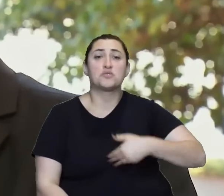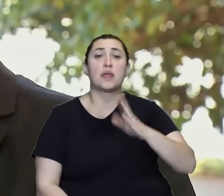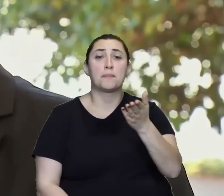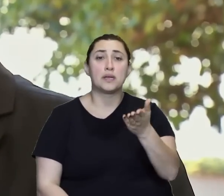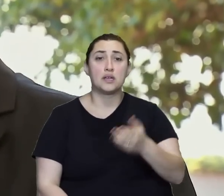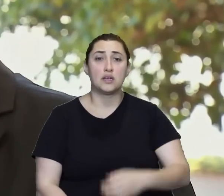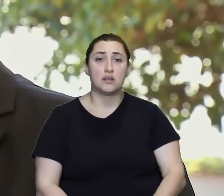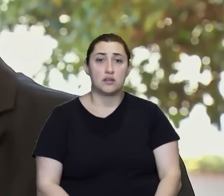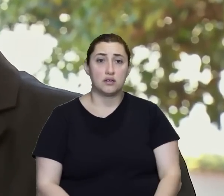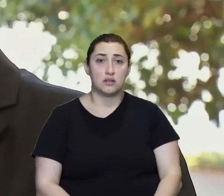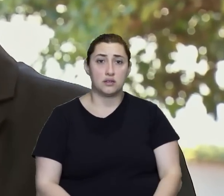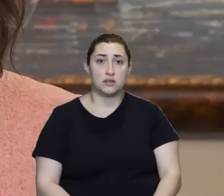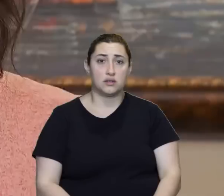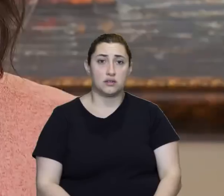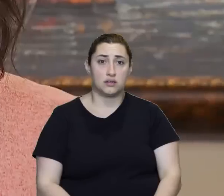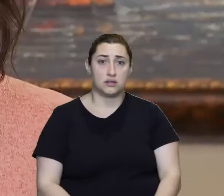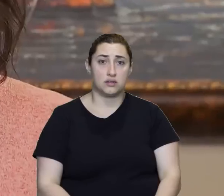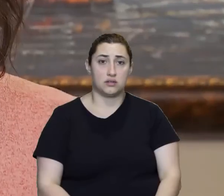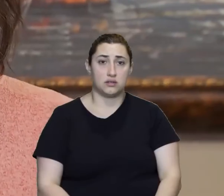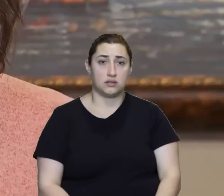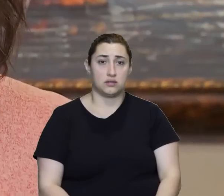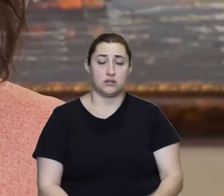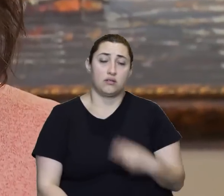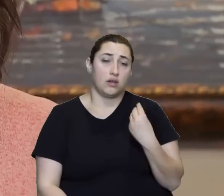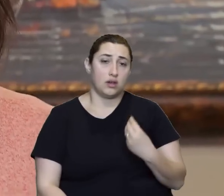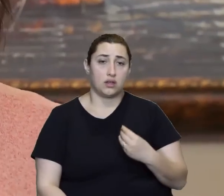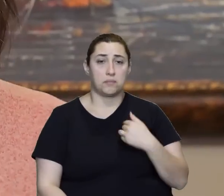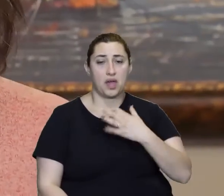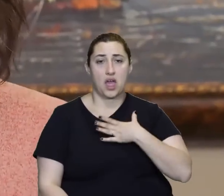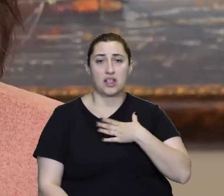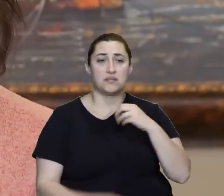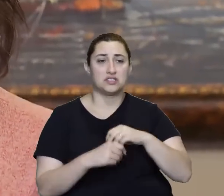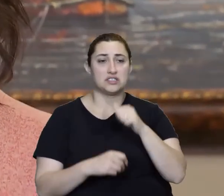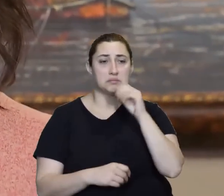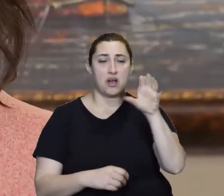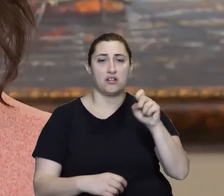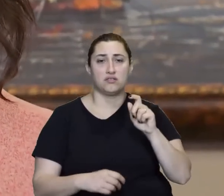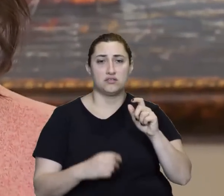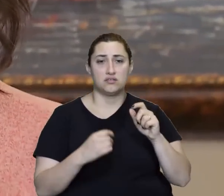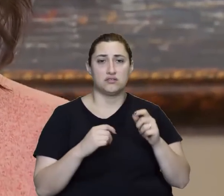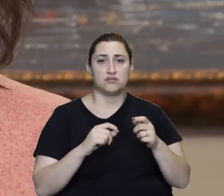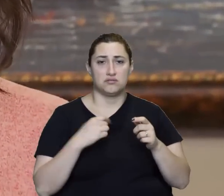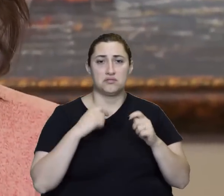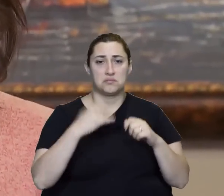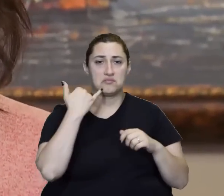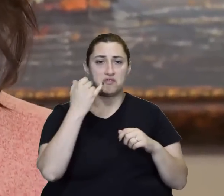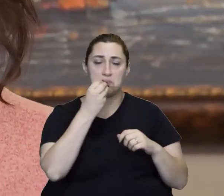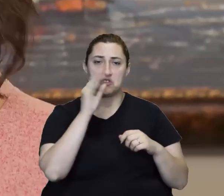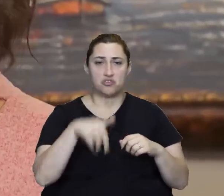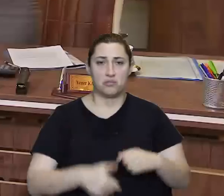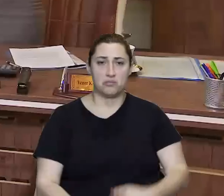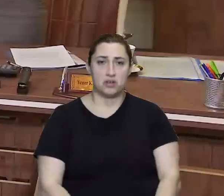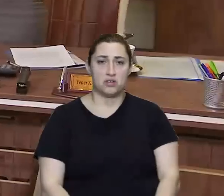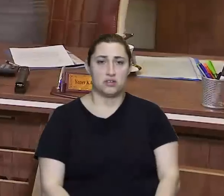Acıkmadın mı? Beton hayır diye başını oynattı. İyi, ben kendime söylerim. Arama yapıyor. Beton laptopa